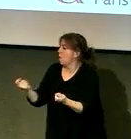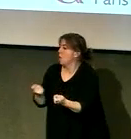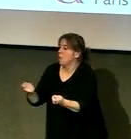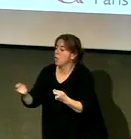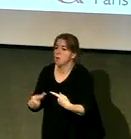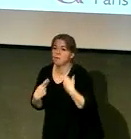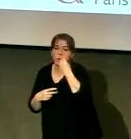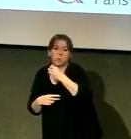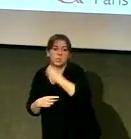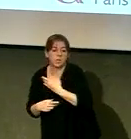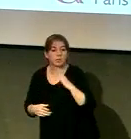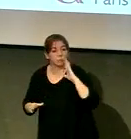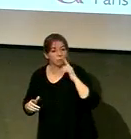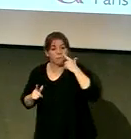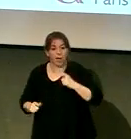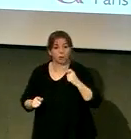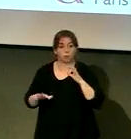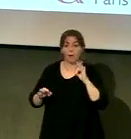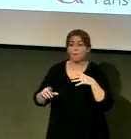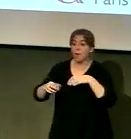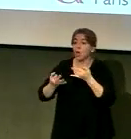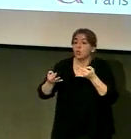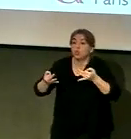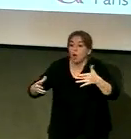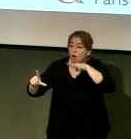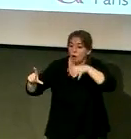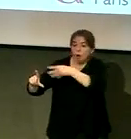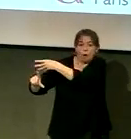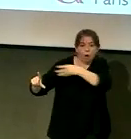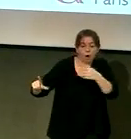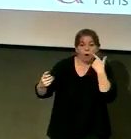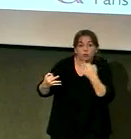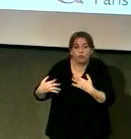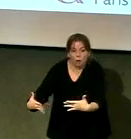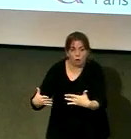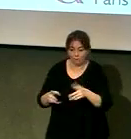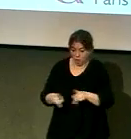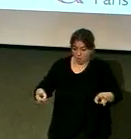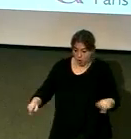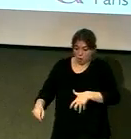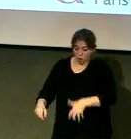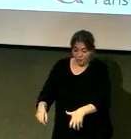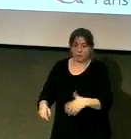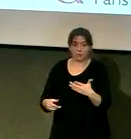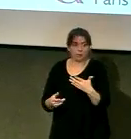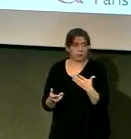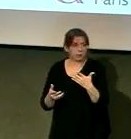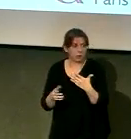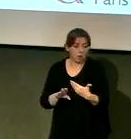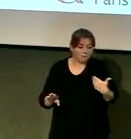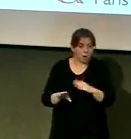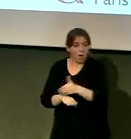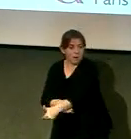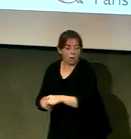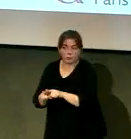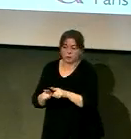vraiment, il faut ajuster la temporalité de la femme, tout court, et en plus quand elle est enceinte, et touchée par les troubles des